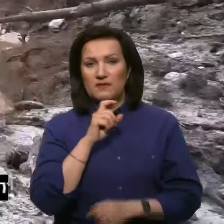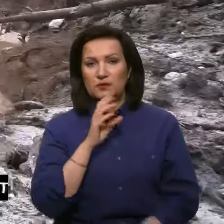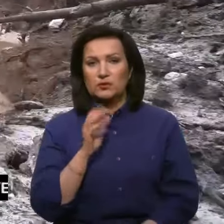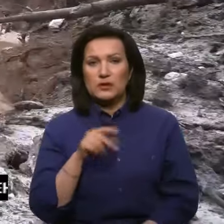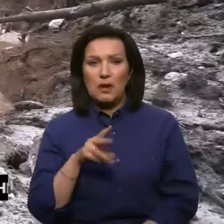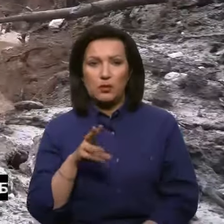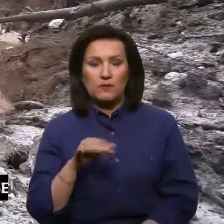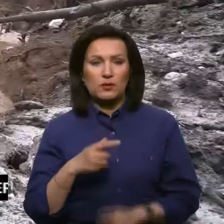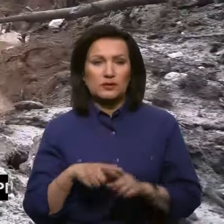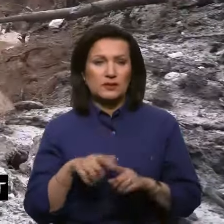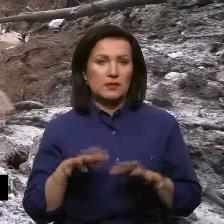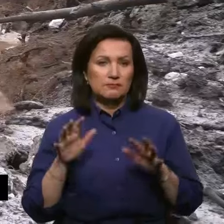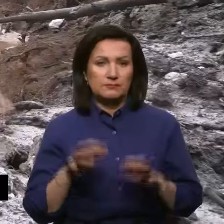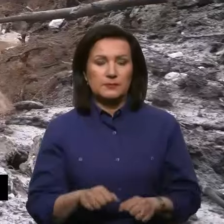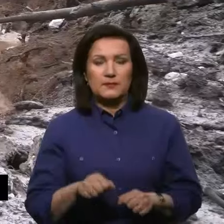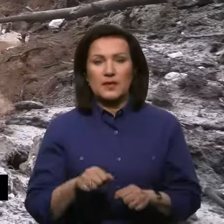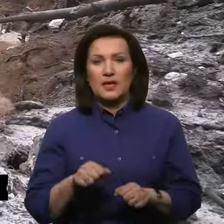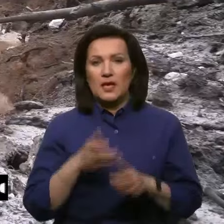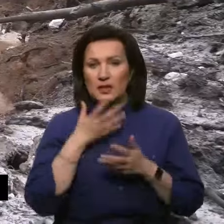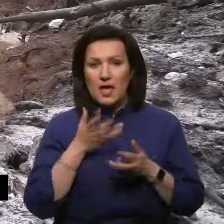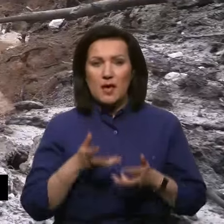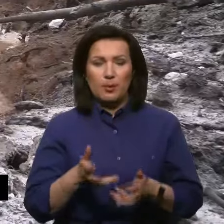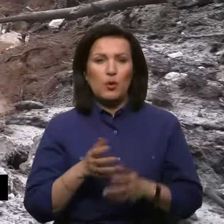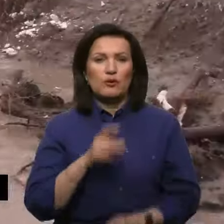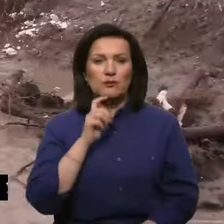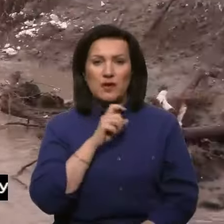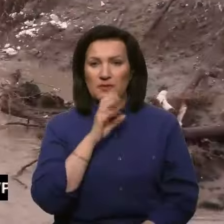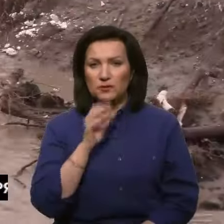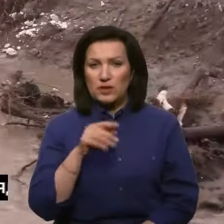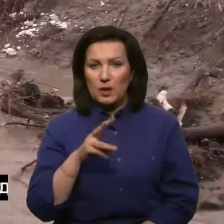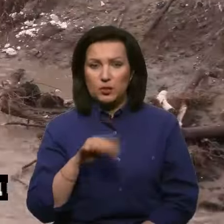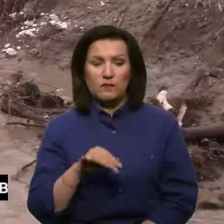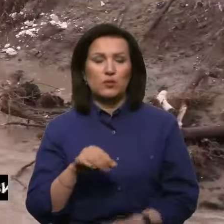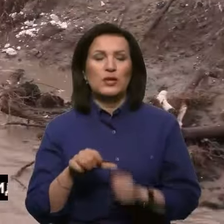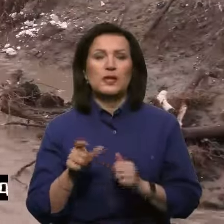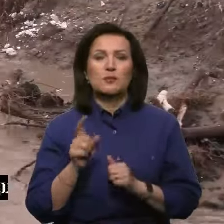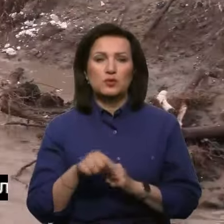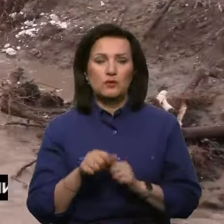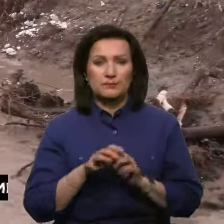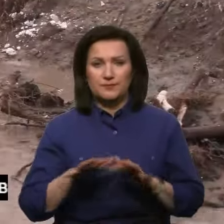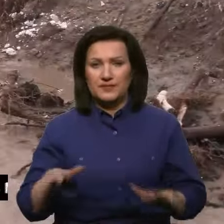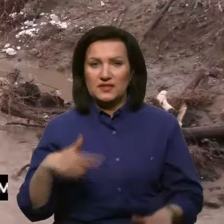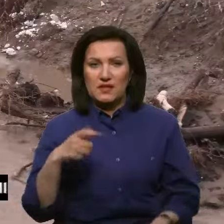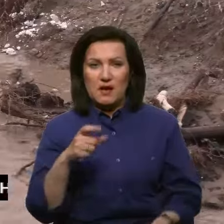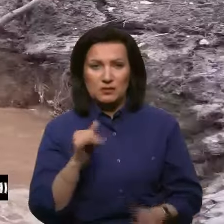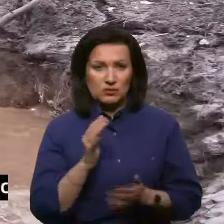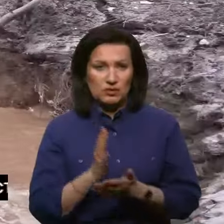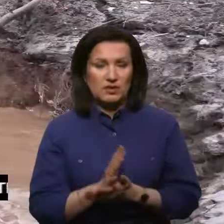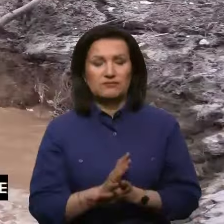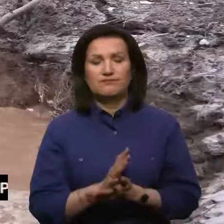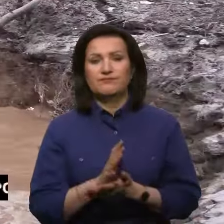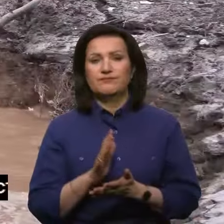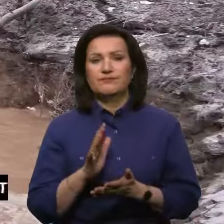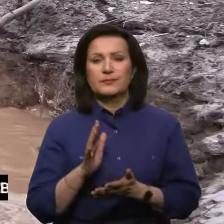Салтовку, це відключення теплопостачання теж на Північну Салтовку. Крім цього, виток газу є, відключення